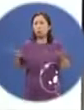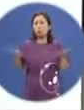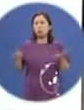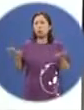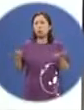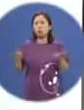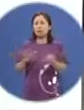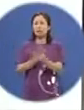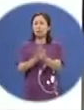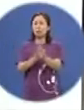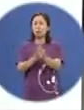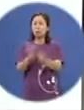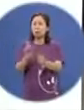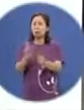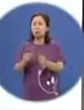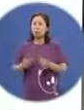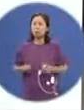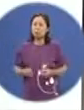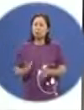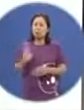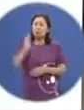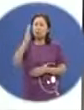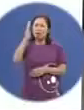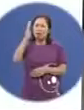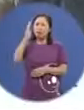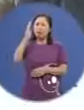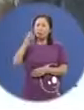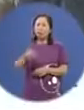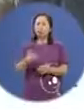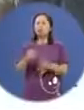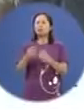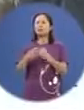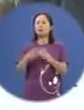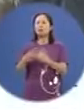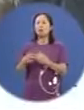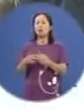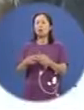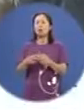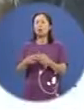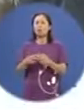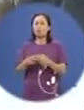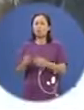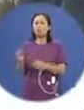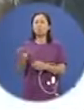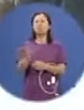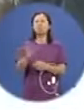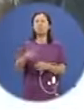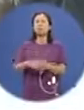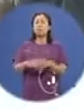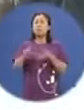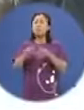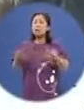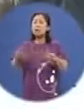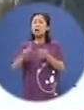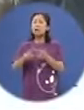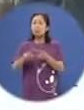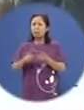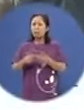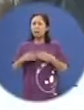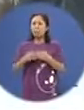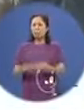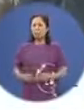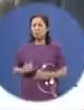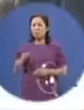言うと不妊治療なんかに一番力を入れよう、一般的な不妊治療、これももちろん、はい、県でやってます